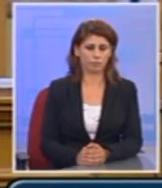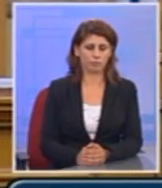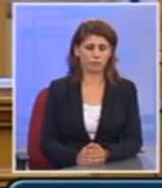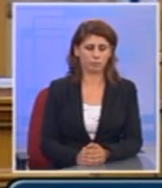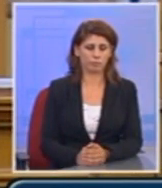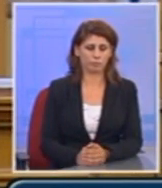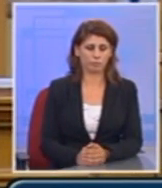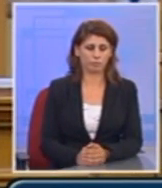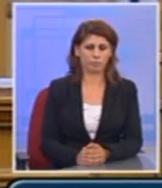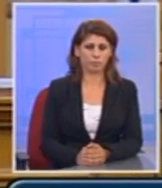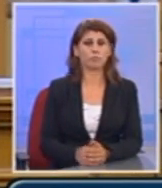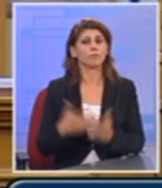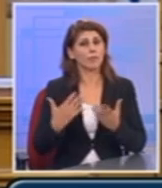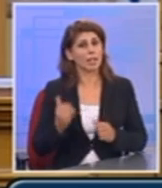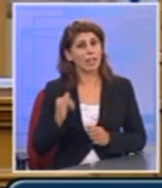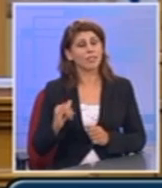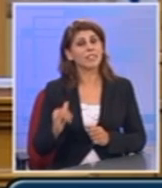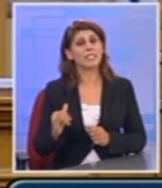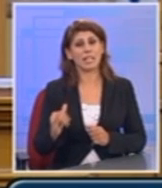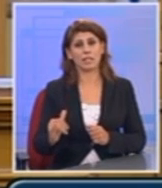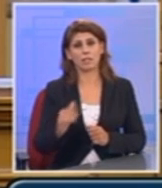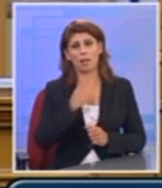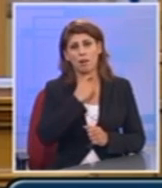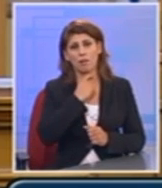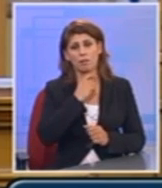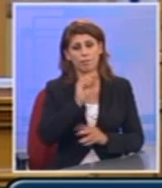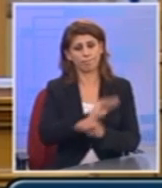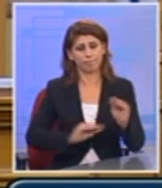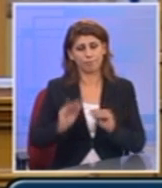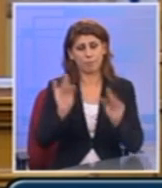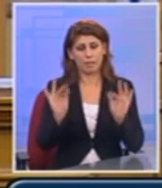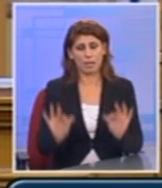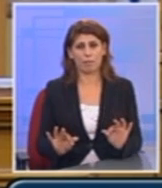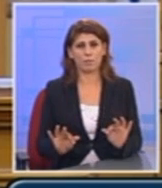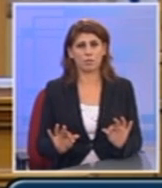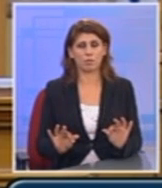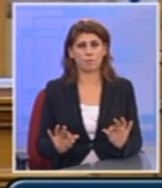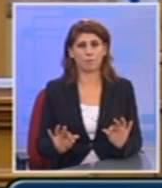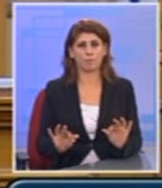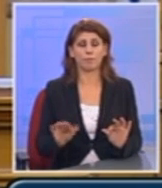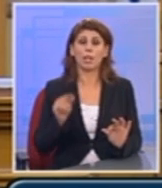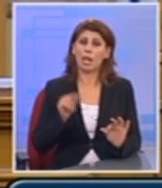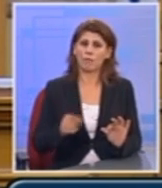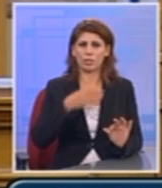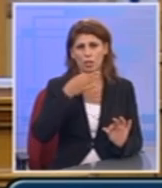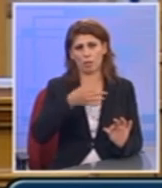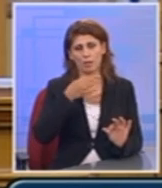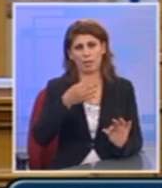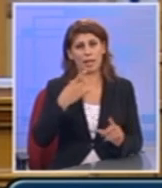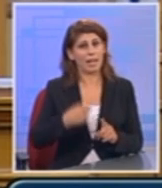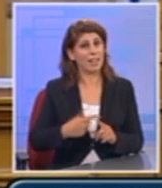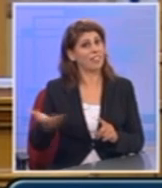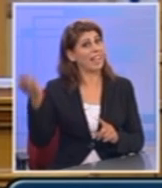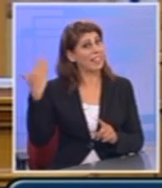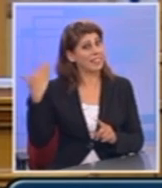έχει καθυστερήσει τις αναγκαίες διαρθρωτικές μεταρυθμίσεις της αυτή ήταν η ομιλία της η ελλάδα